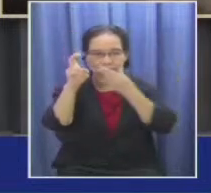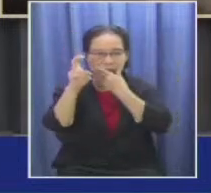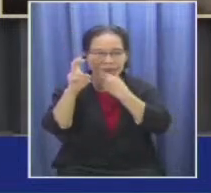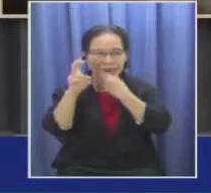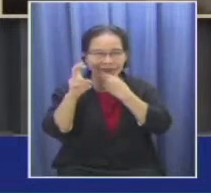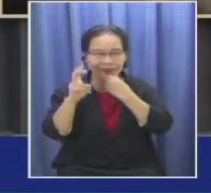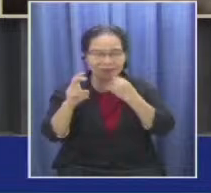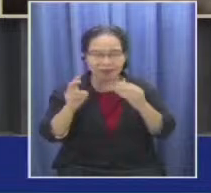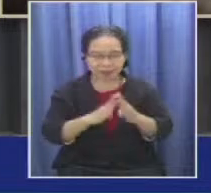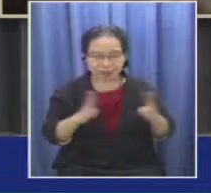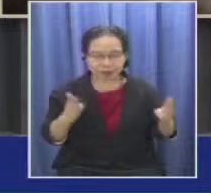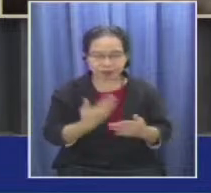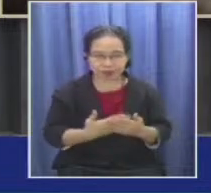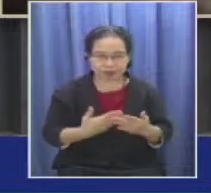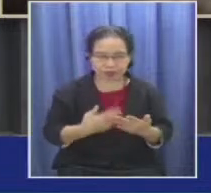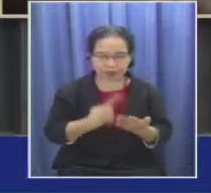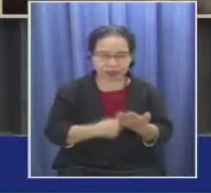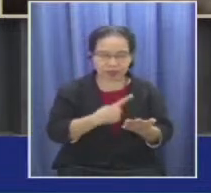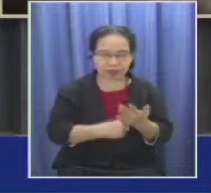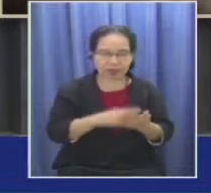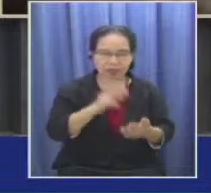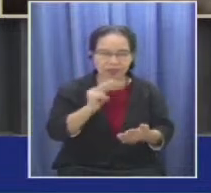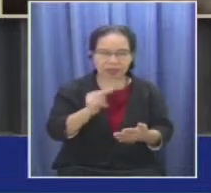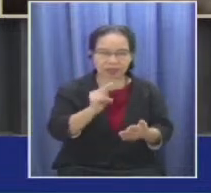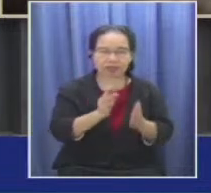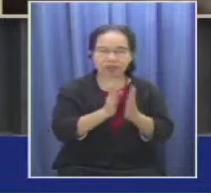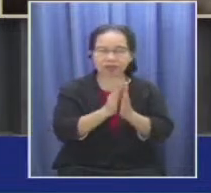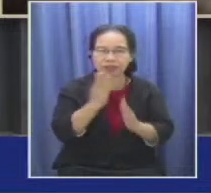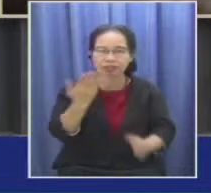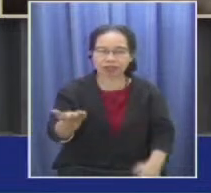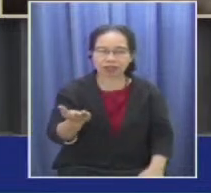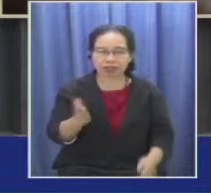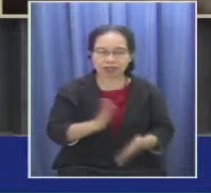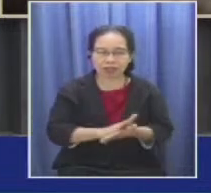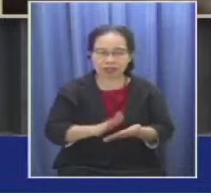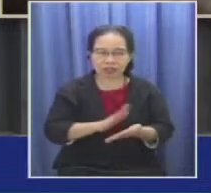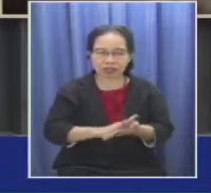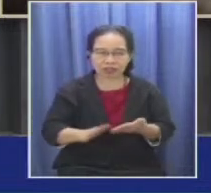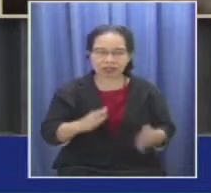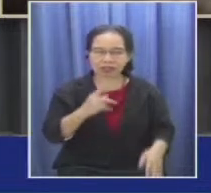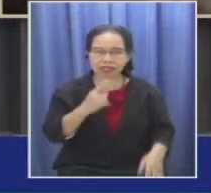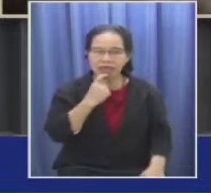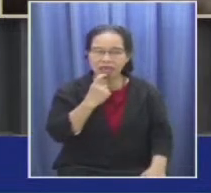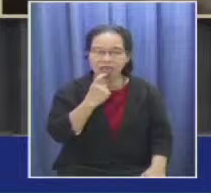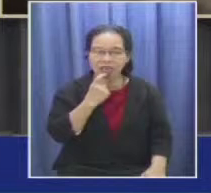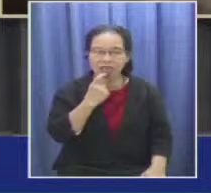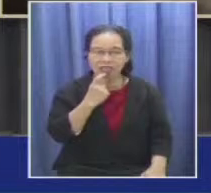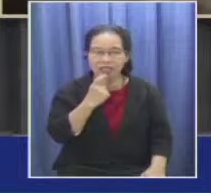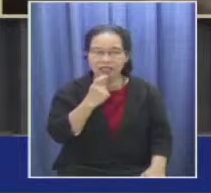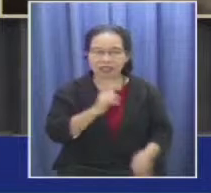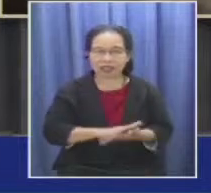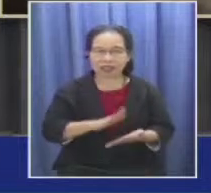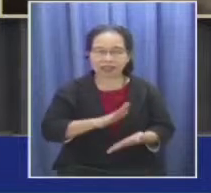Kristo Mmara asɛm aka ne mpo yenya nsua yo yenya mpo nkoso yegusu a yeka mpaebɔ ho Mmarasɛm